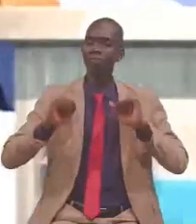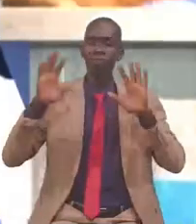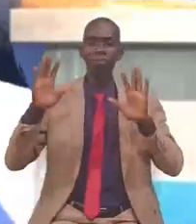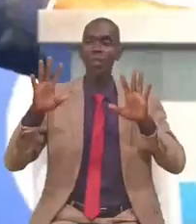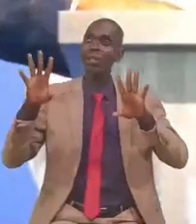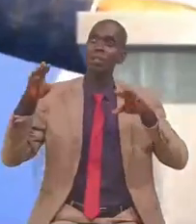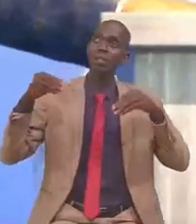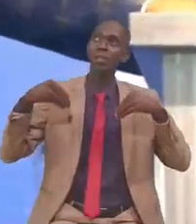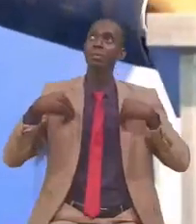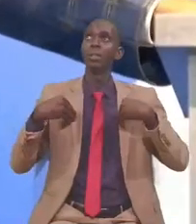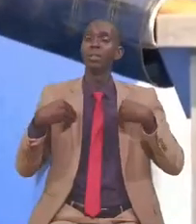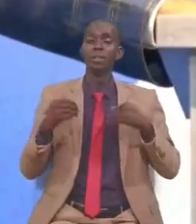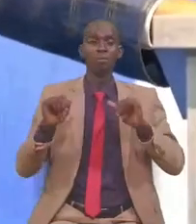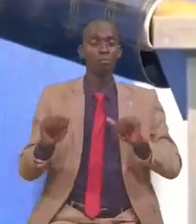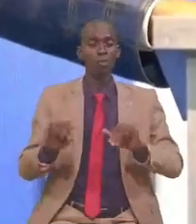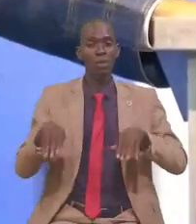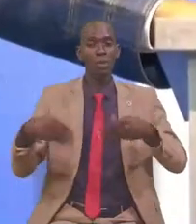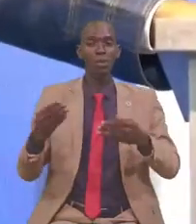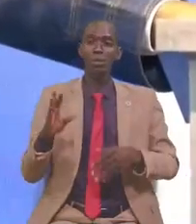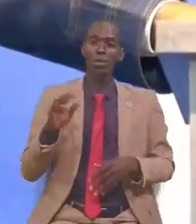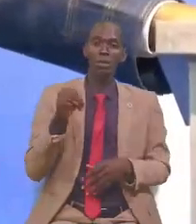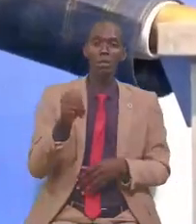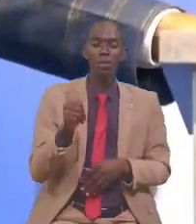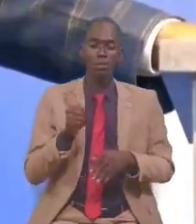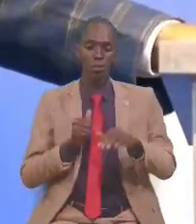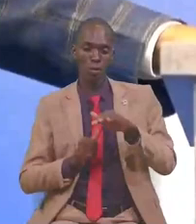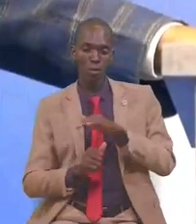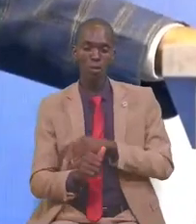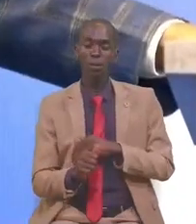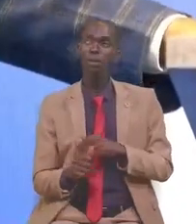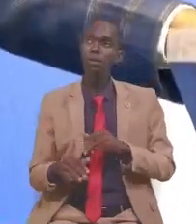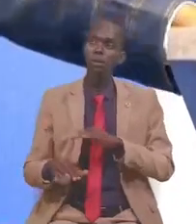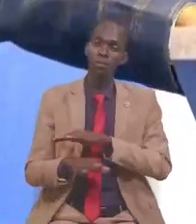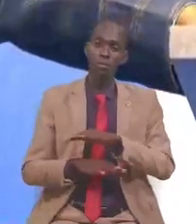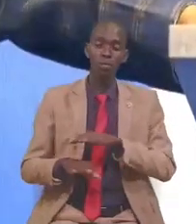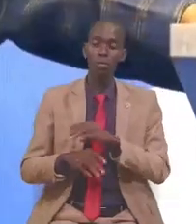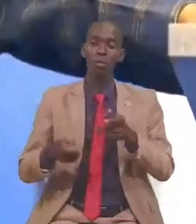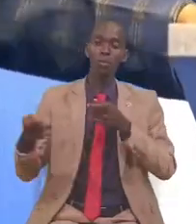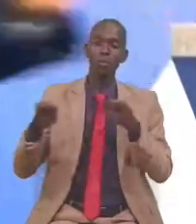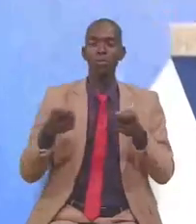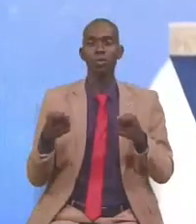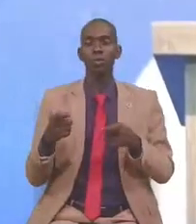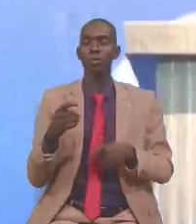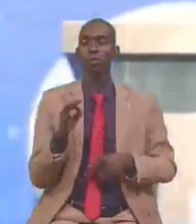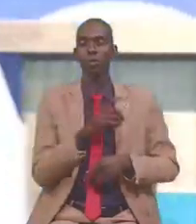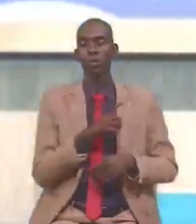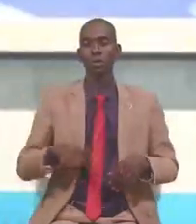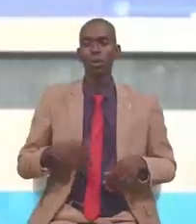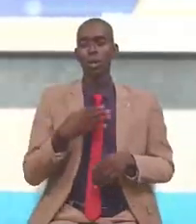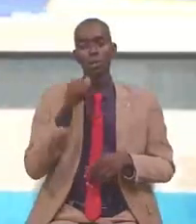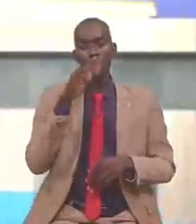Seigneur. Elle s'est livrée au contrôle et aux directives du Seigneur. Elle a dit,